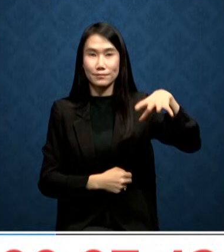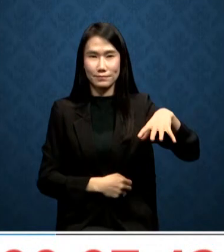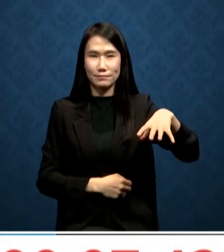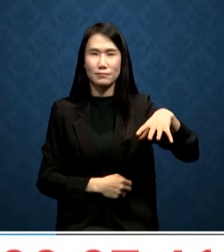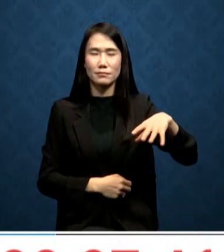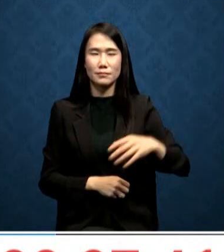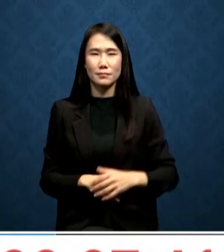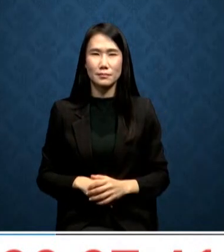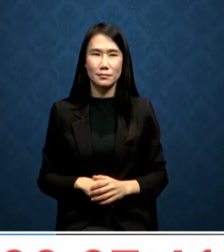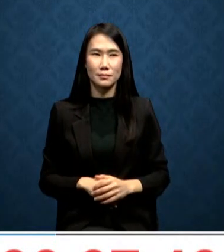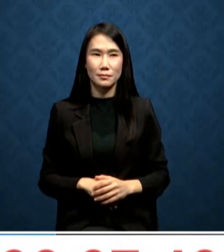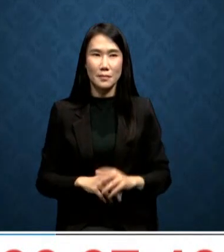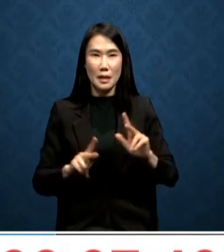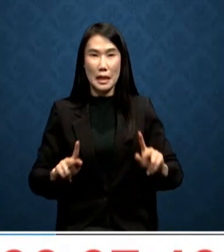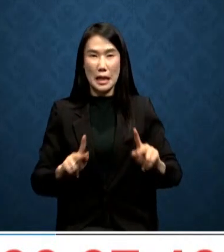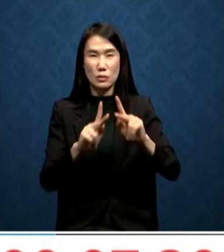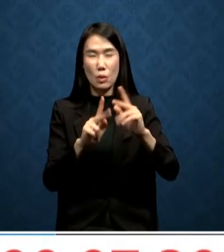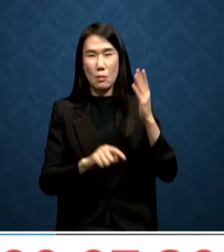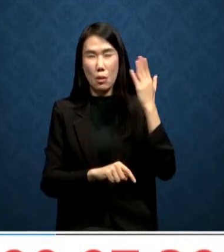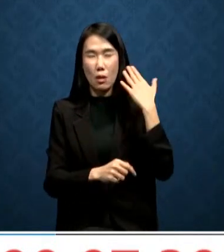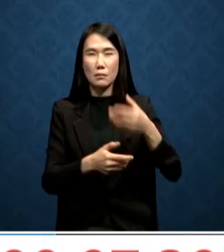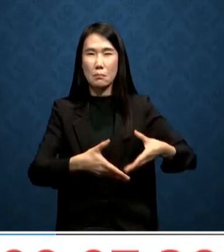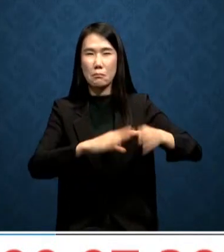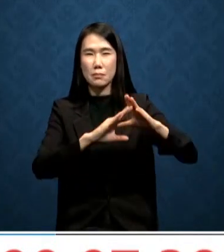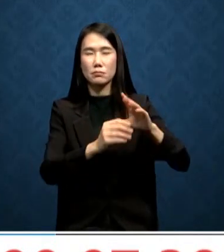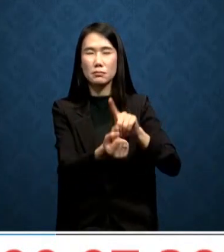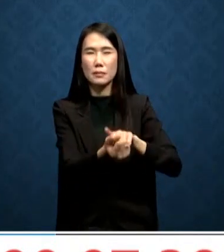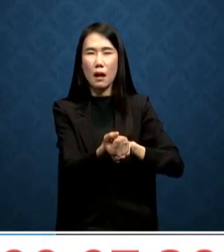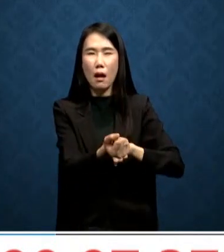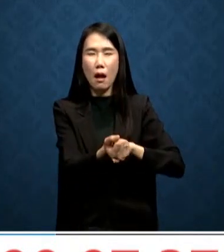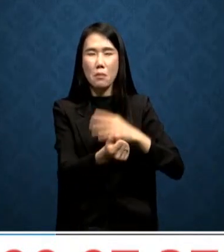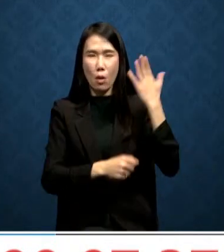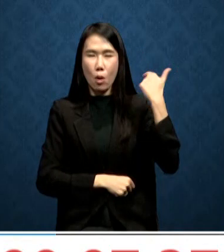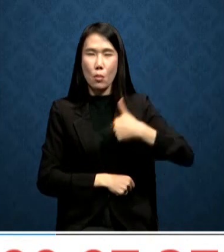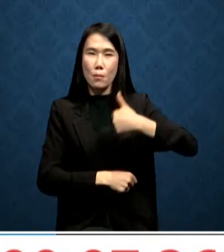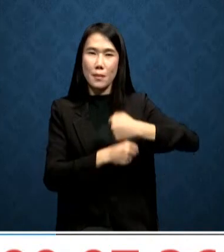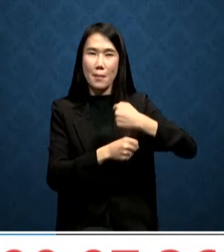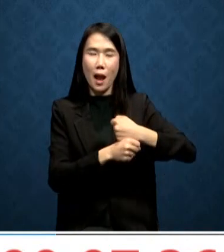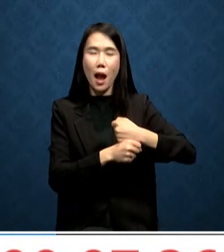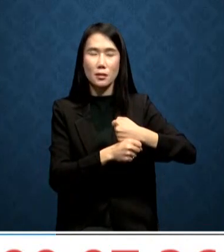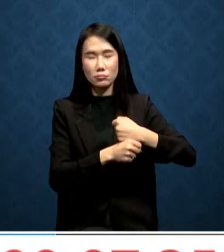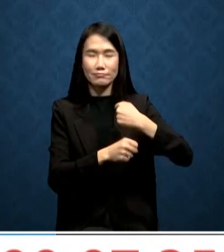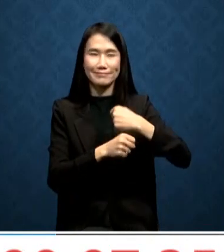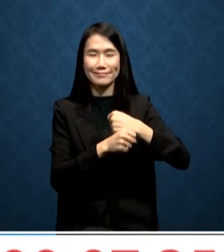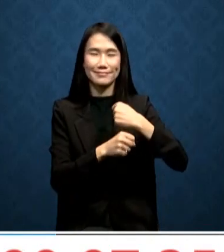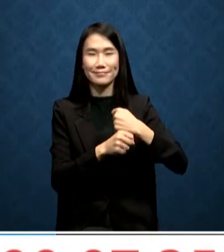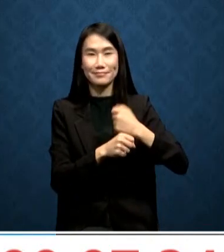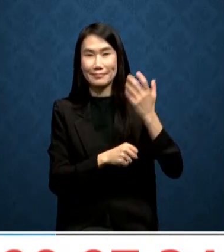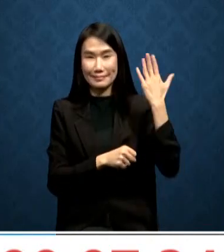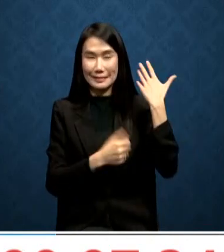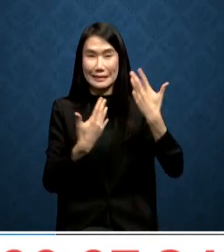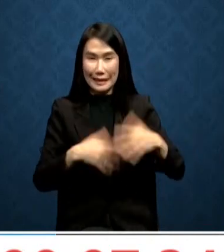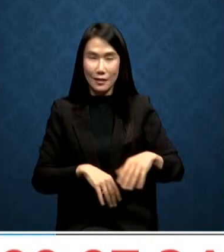ซึ่งเป็นกระทรวงเก่าที่ได้เคยอยู่ร่วมทุกข์ร่วมสุขกันมาก่อนที่จ